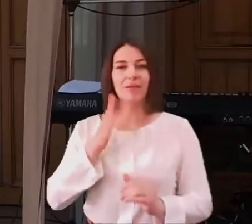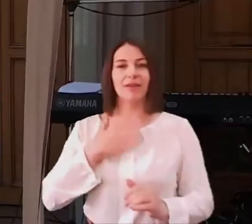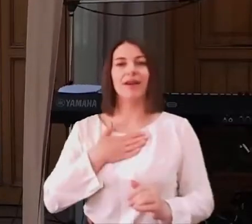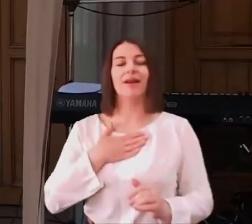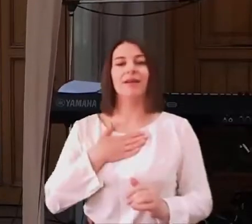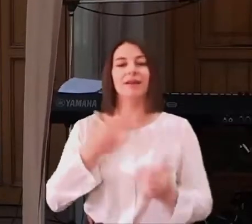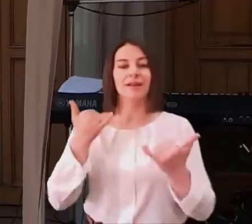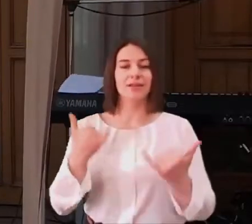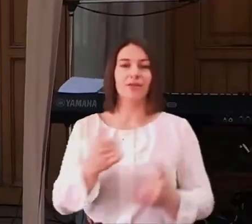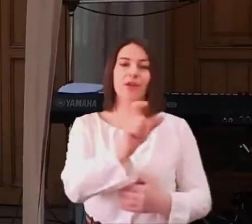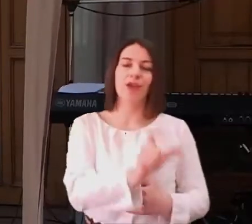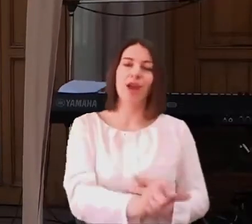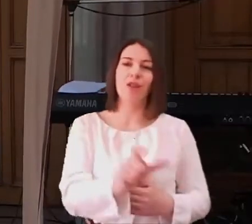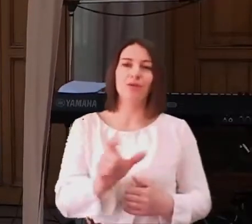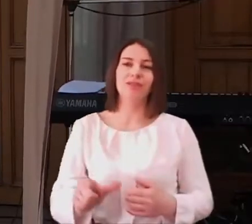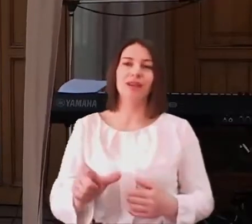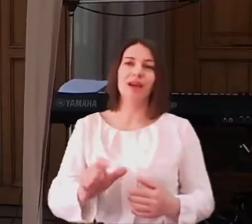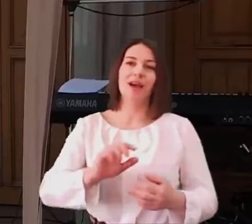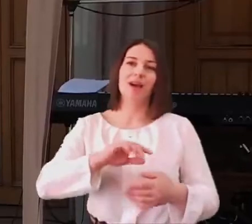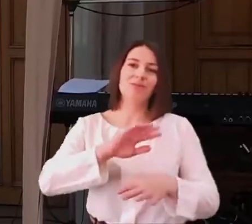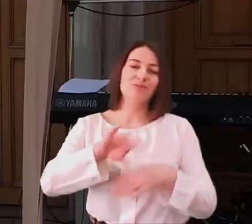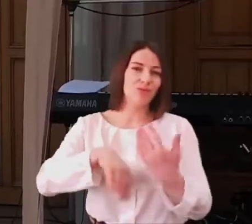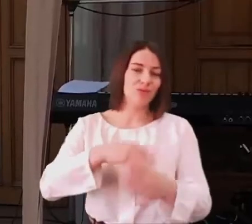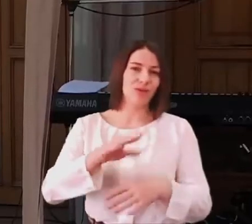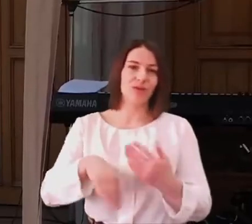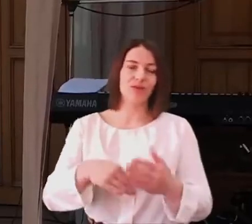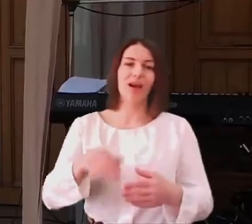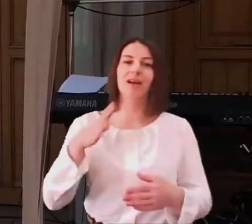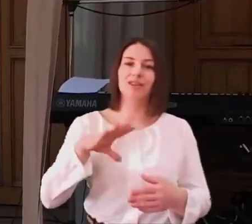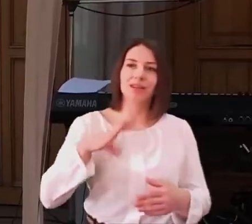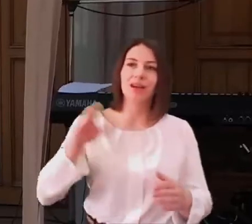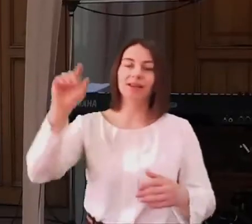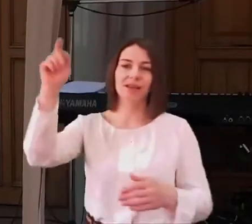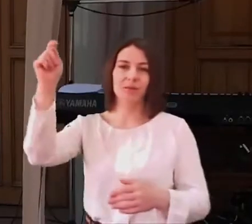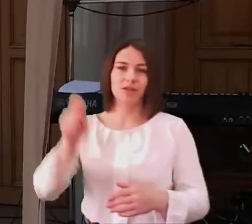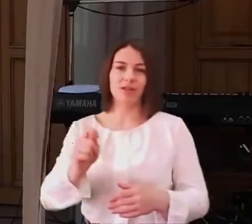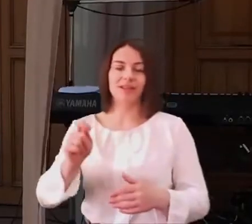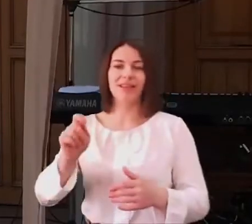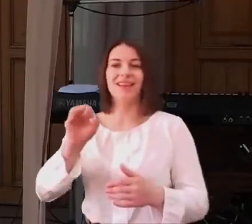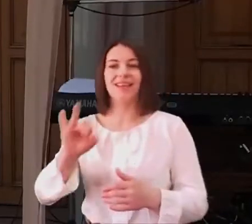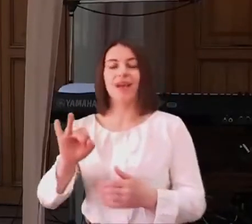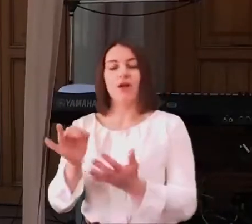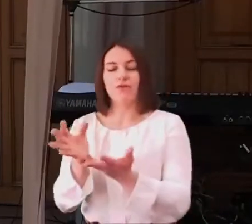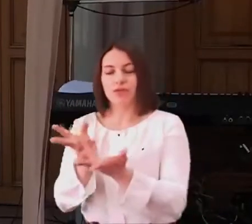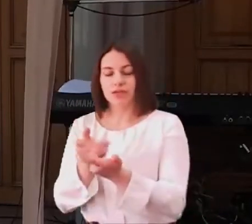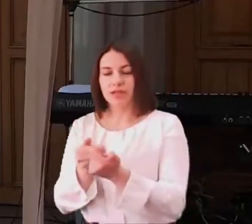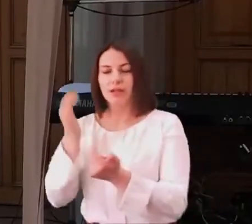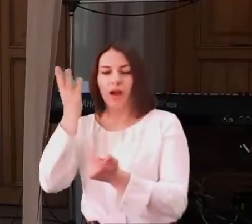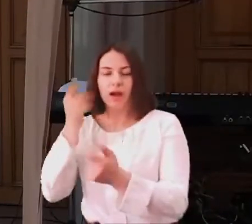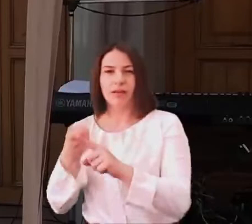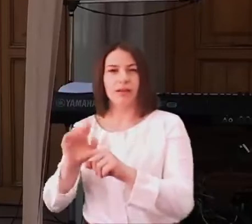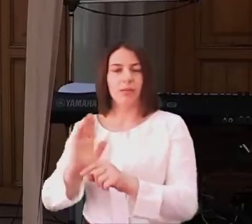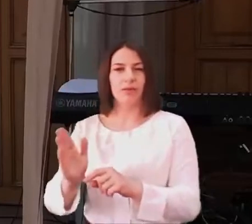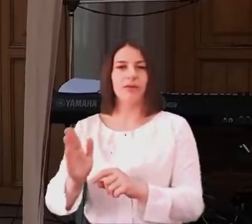второго пришествия и вычисление этого второго пришествия. Когда мы говорим о втором пришествии, неизменно мы говорим о